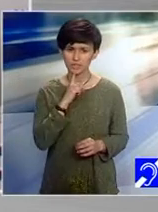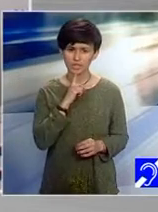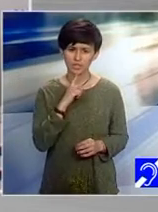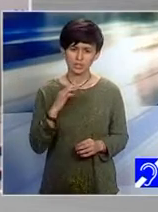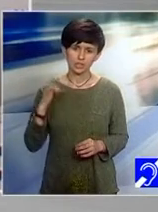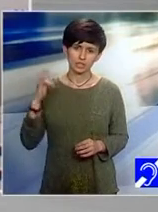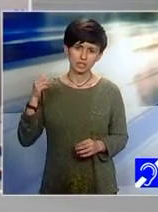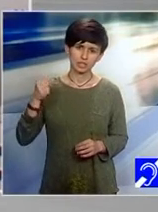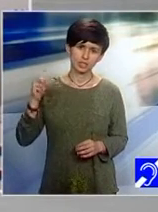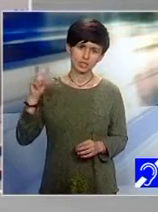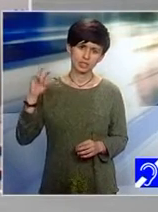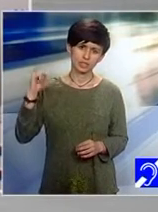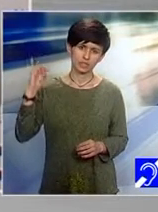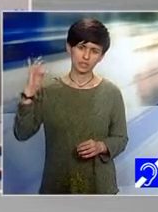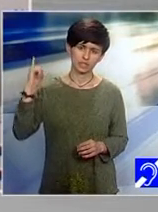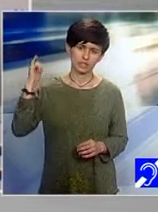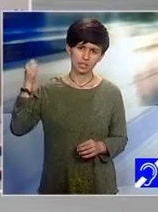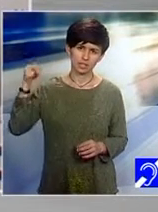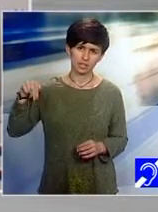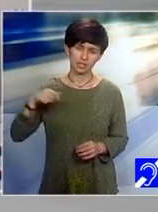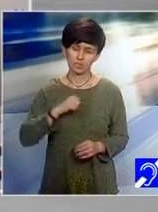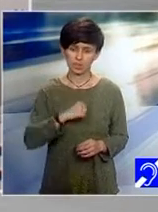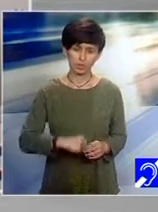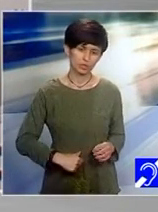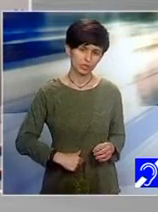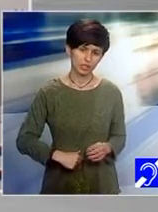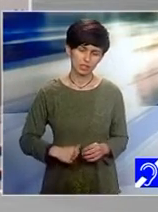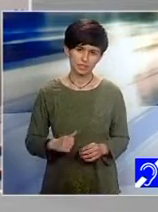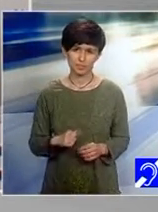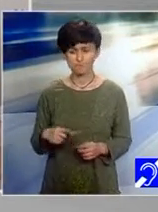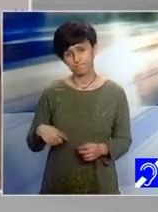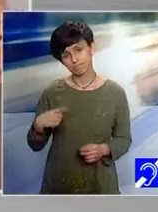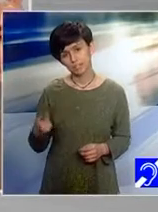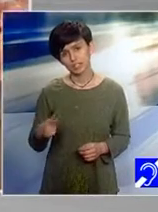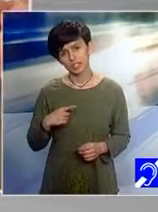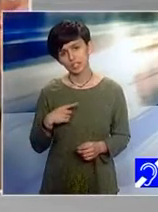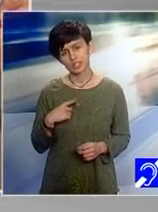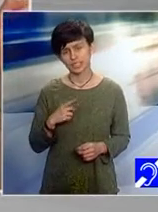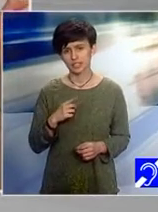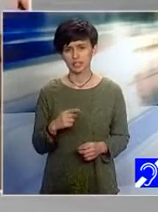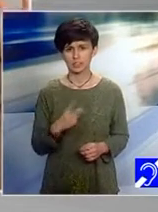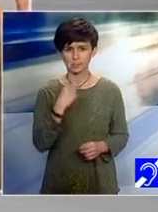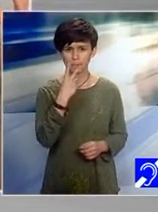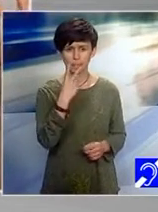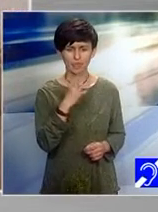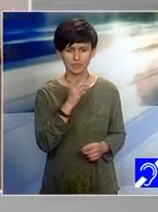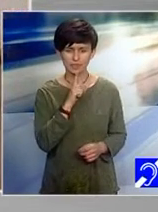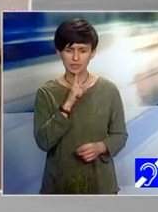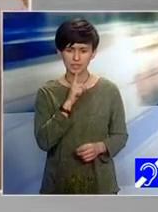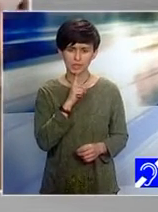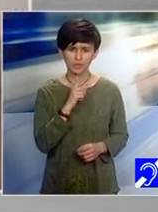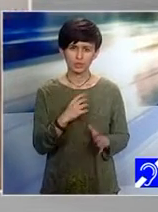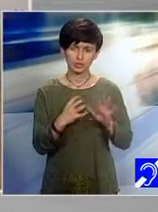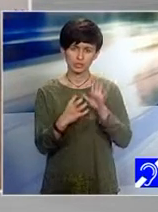și telespectatorii noștri, la Constanța, și alta e când regăsești un nume simbolic de cap de